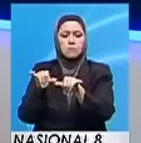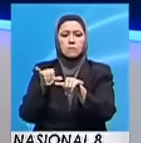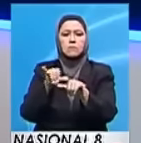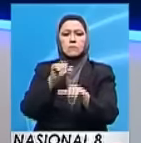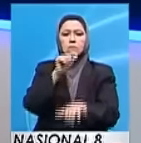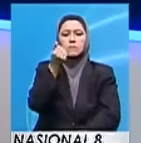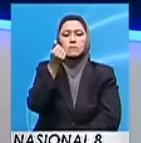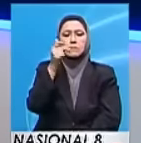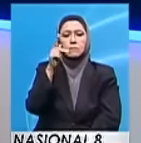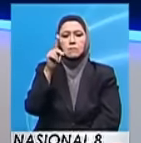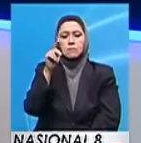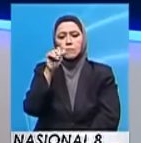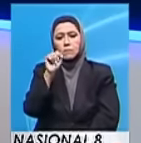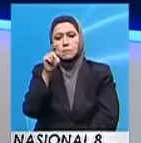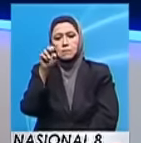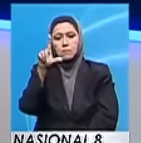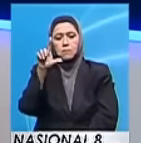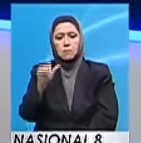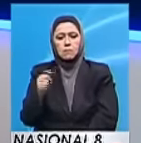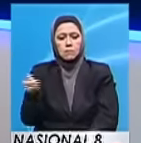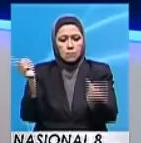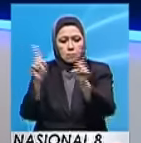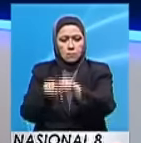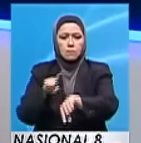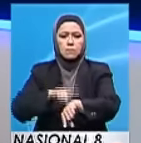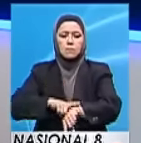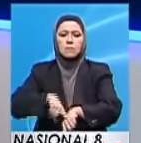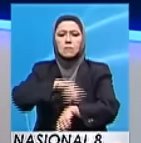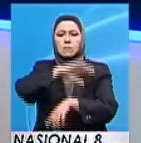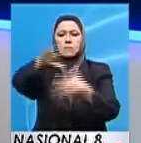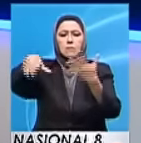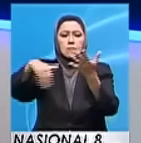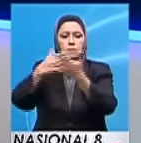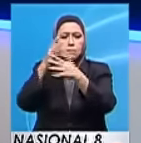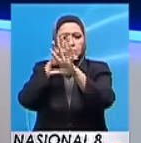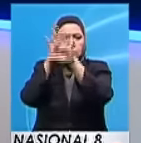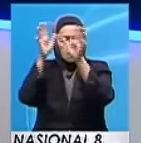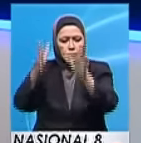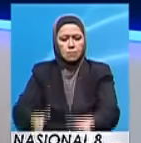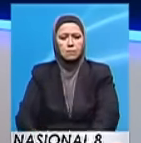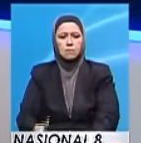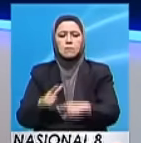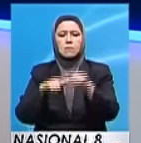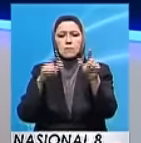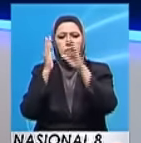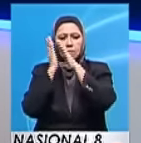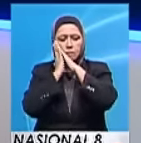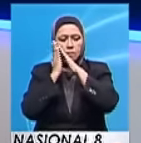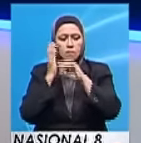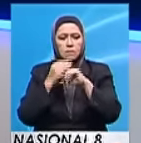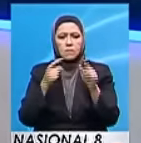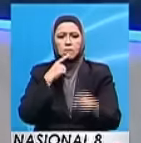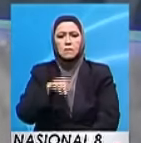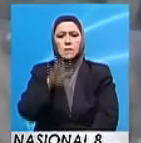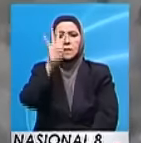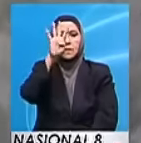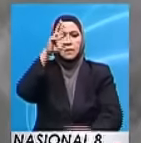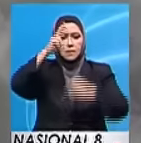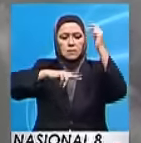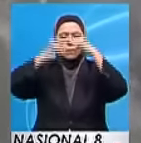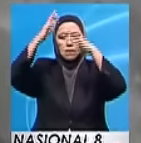tidur menurut jurakap agensi Bomba kebangsaan lineng sekurang-kurangnyaemp un di kawasan Bandar